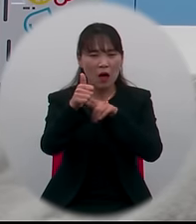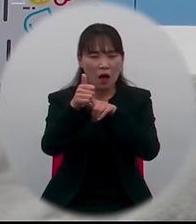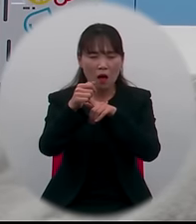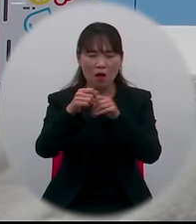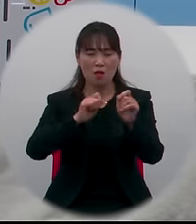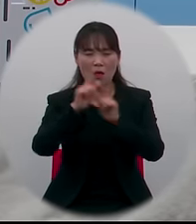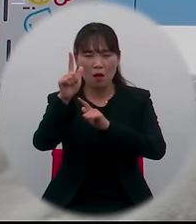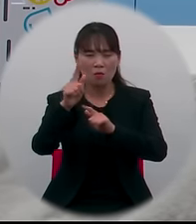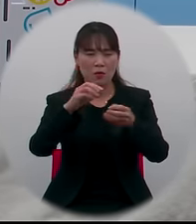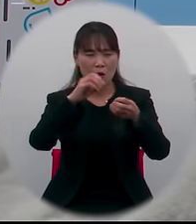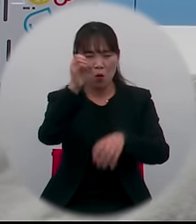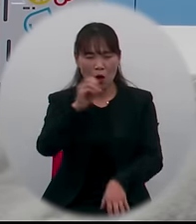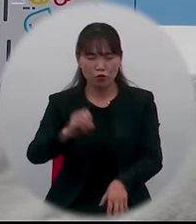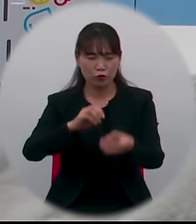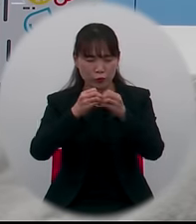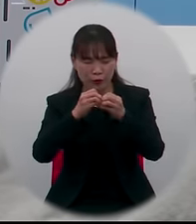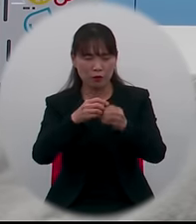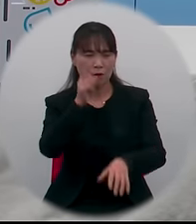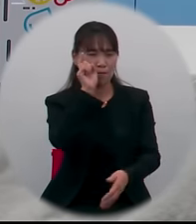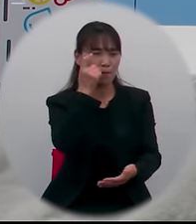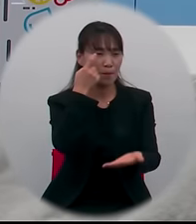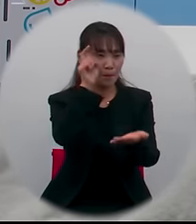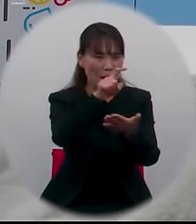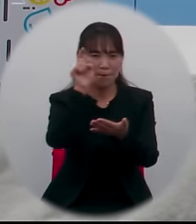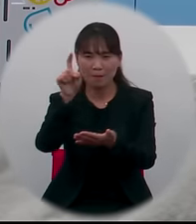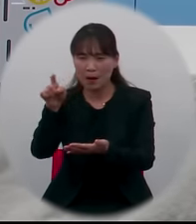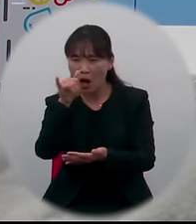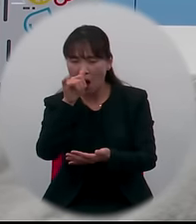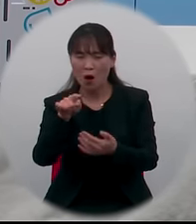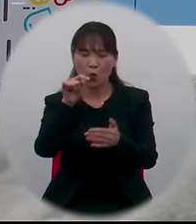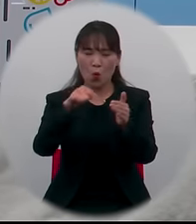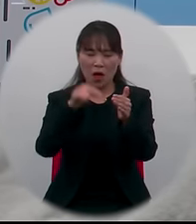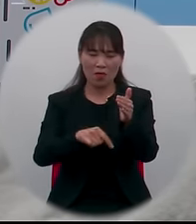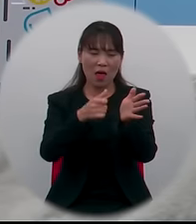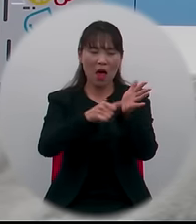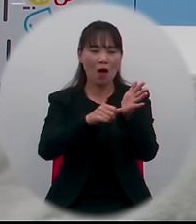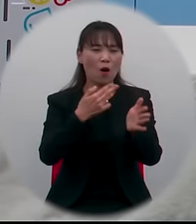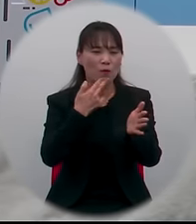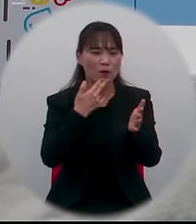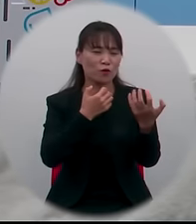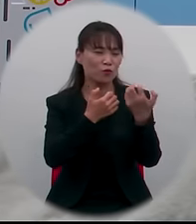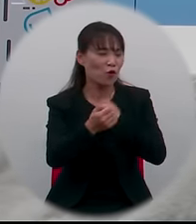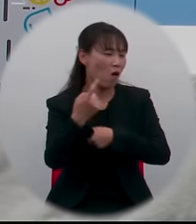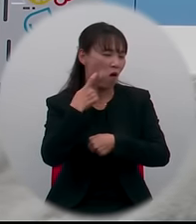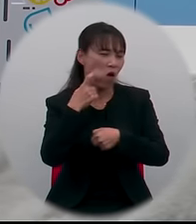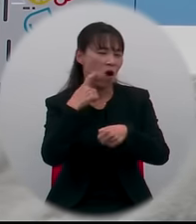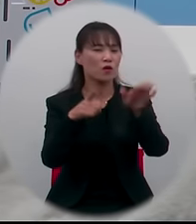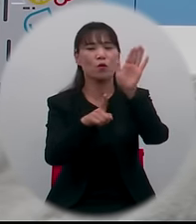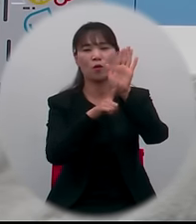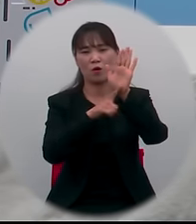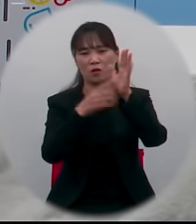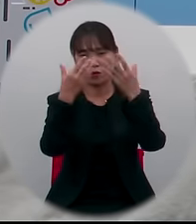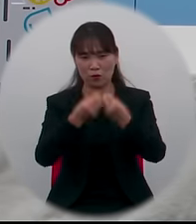예 그 안에 아이템이 들어가 있지도 않는데 아이템이 나온다라고 거짓말까지 하는 경우도 있습니다 근데 더 안타까운 건 그런